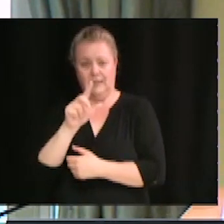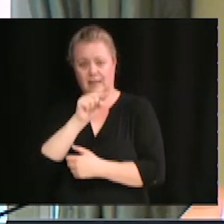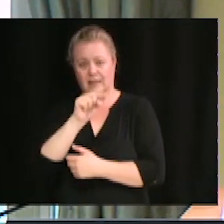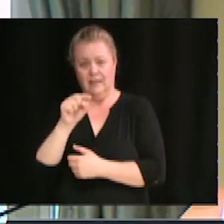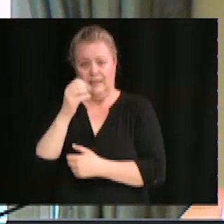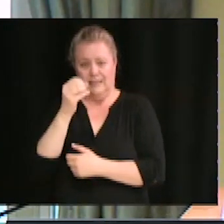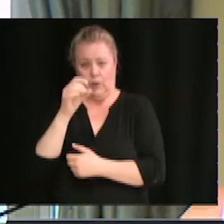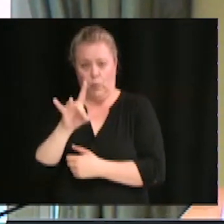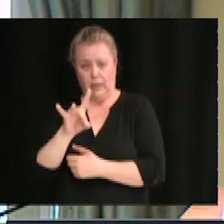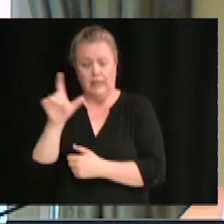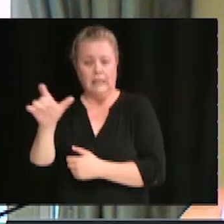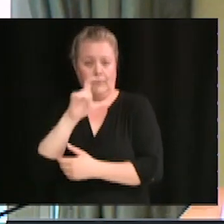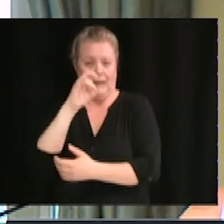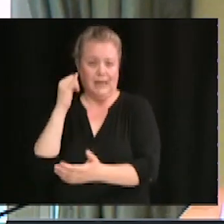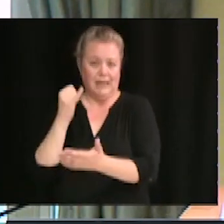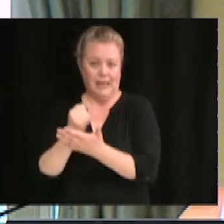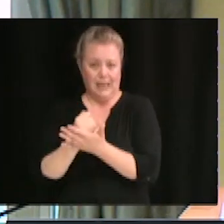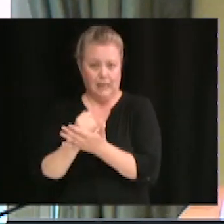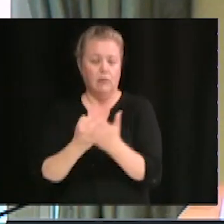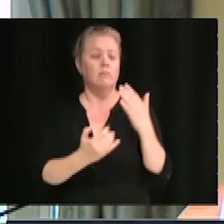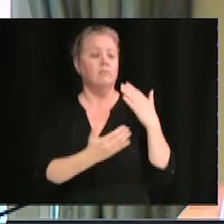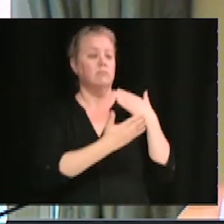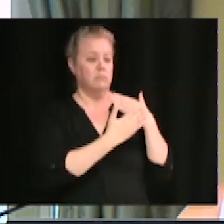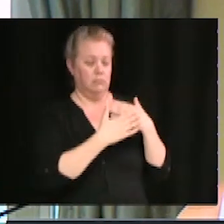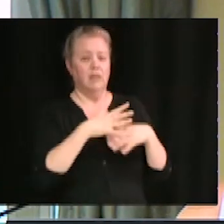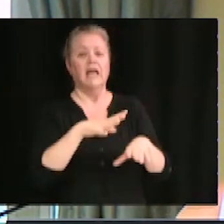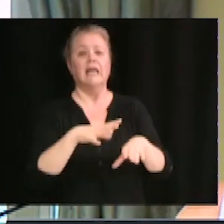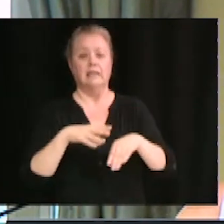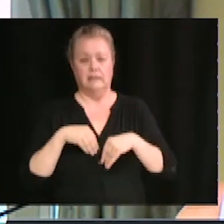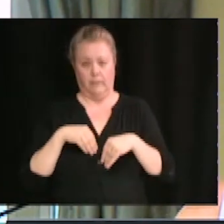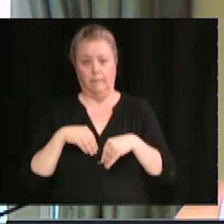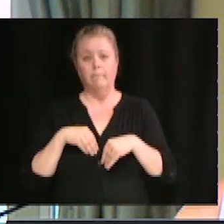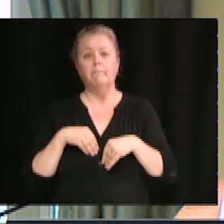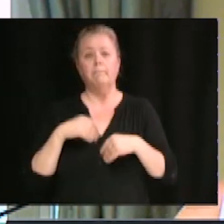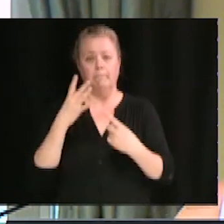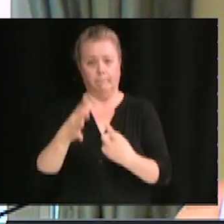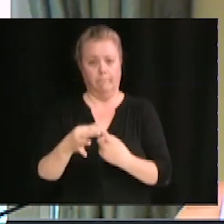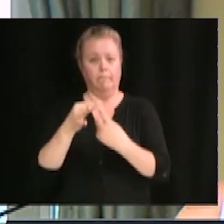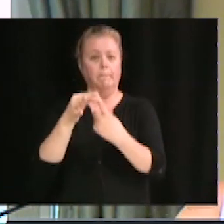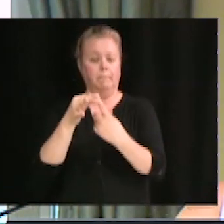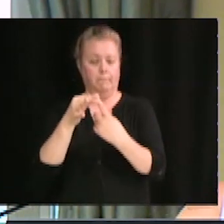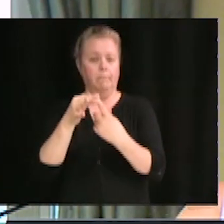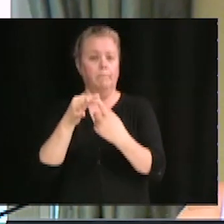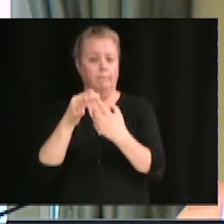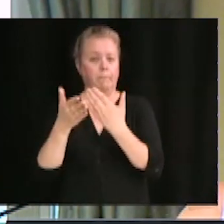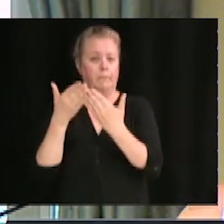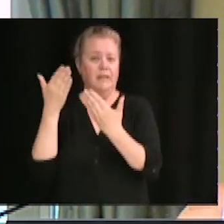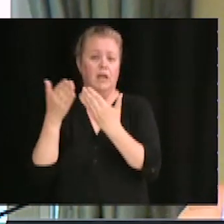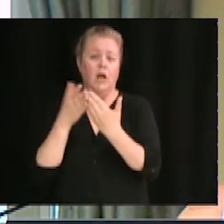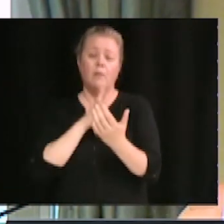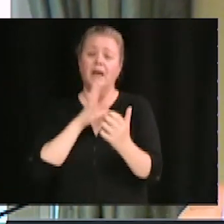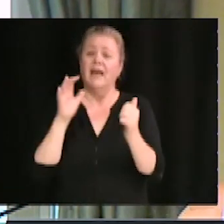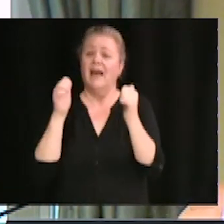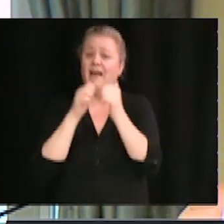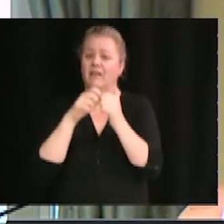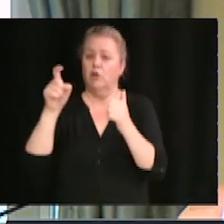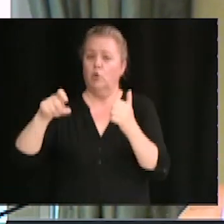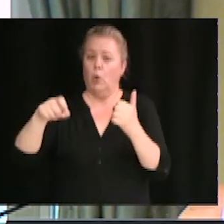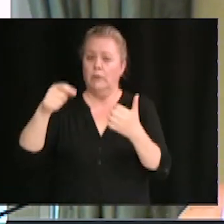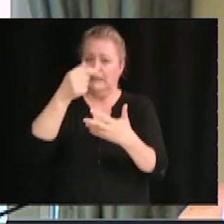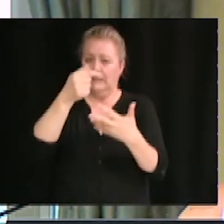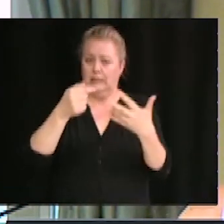Inc. Il est recommandé d'accorder les dérogations mineures de façon conditionnelle. Bon, s'il y avait des gens qui avaient des